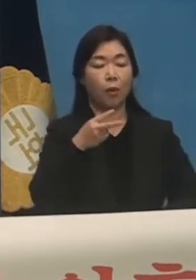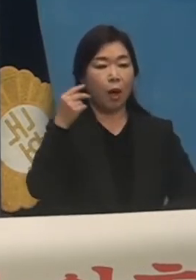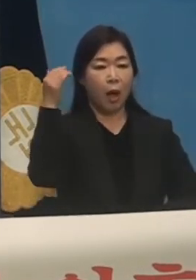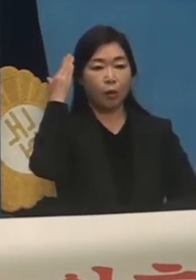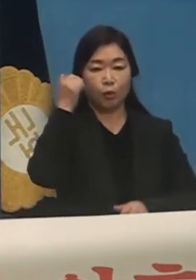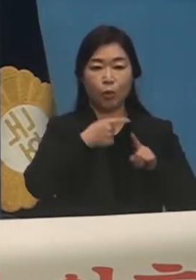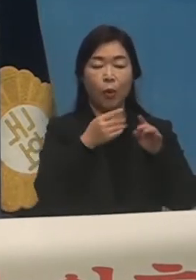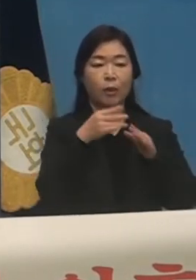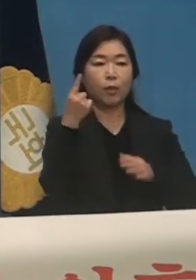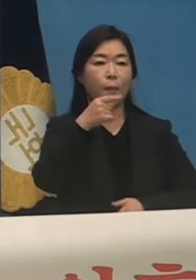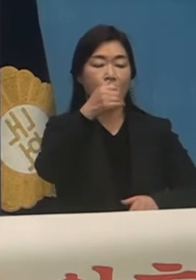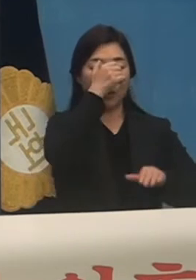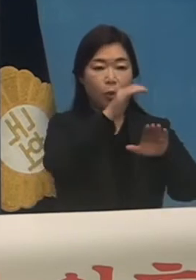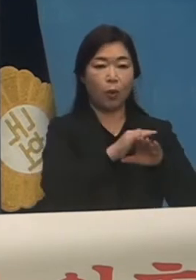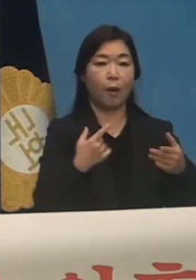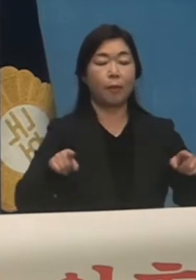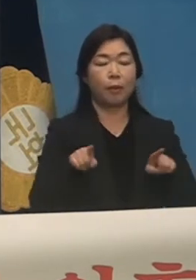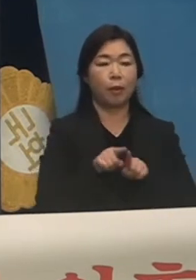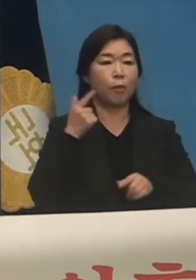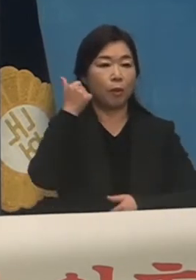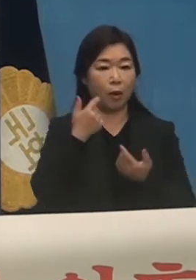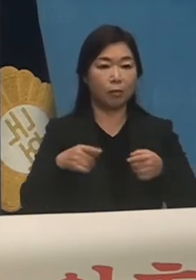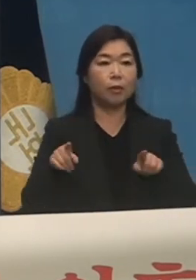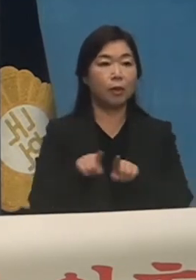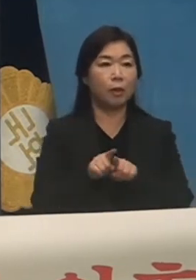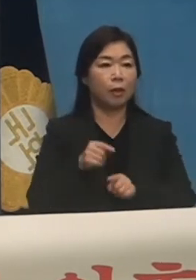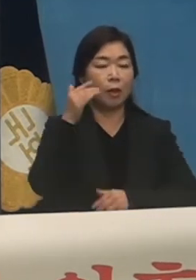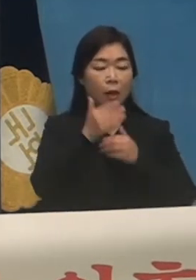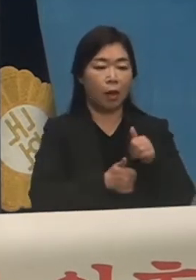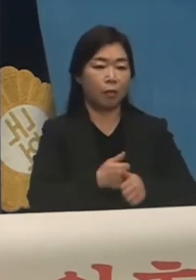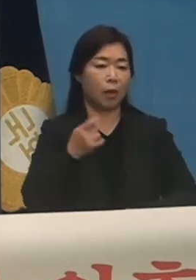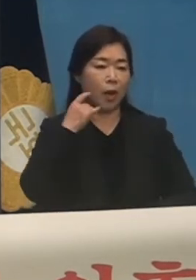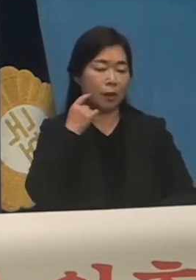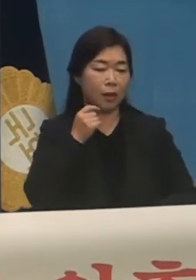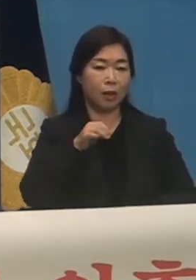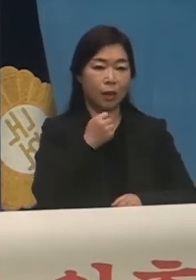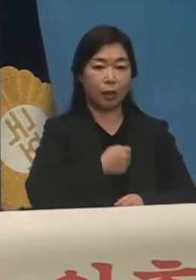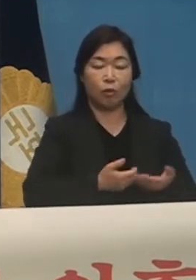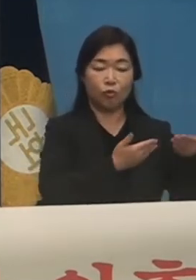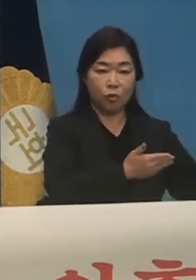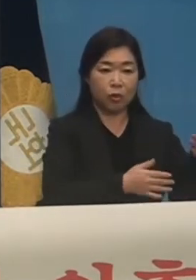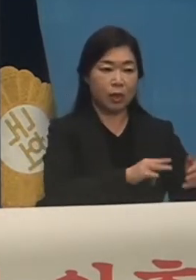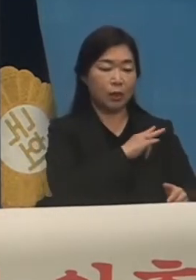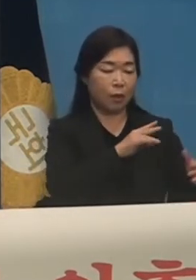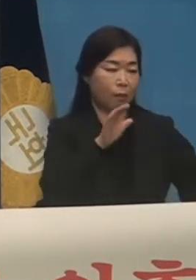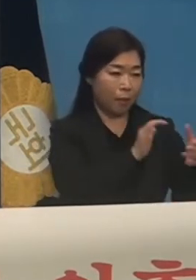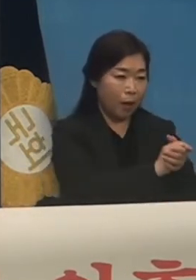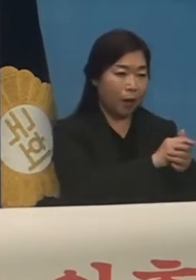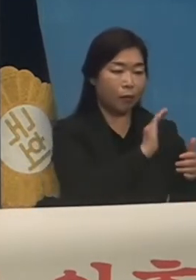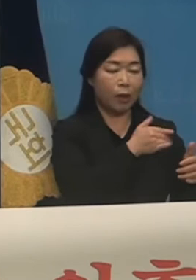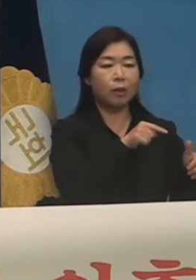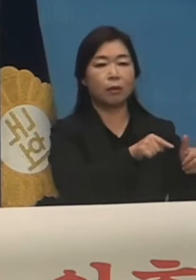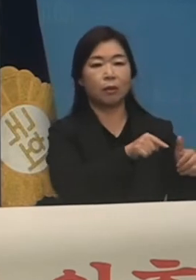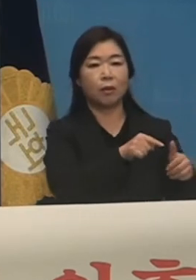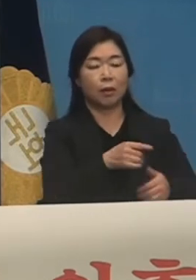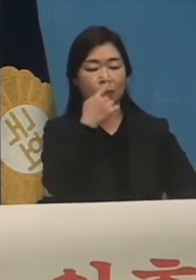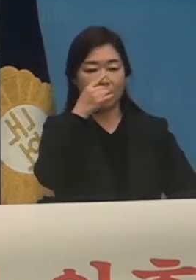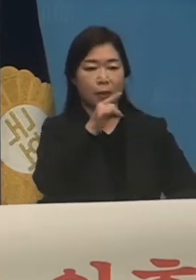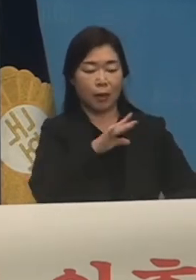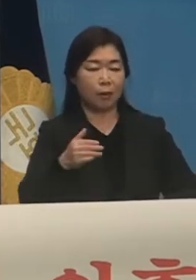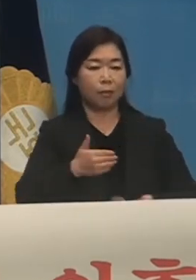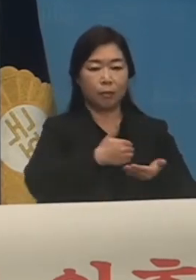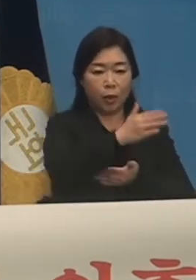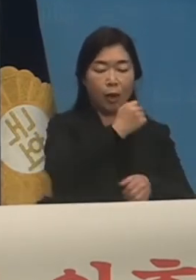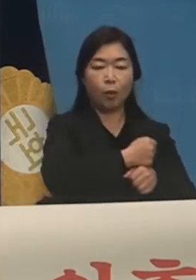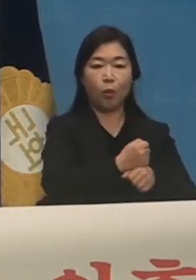한국교회 1천만 성도들과 목회자들은 하나님이 가증히 여기는 이단과 결탁된 세력을 사도히